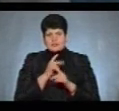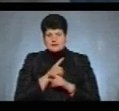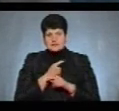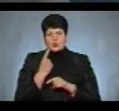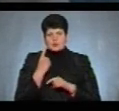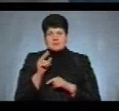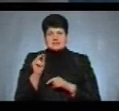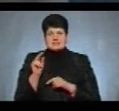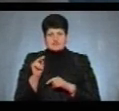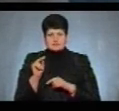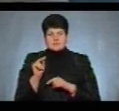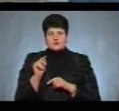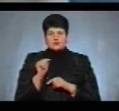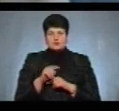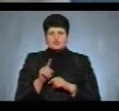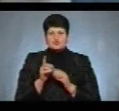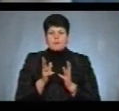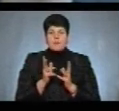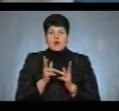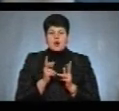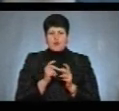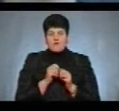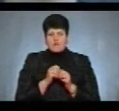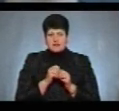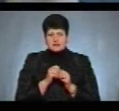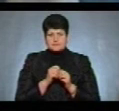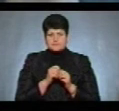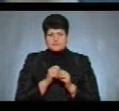одними цифрами, тому що порахували